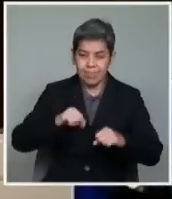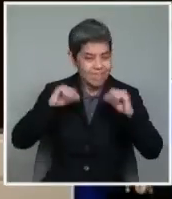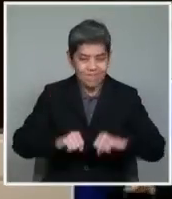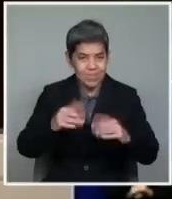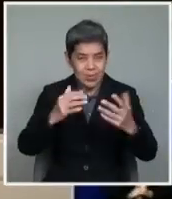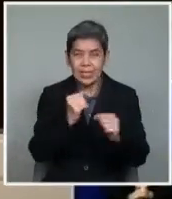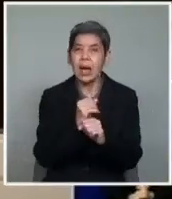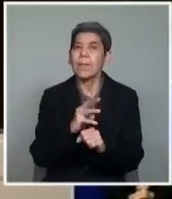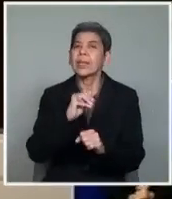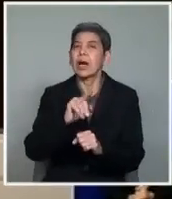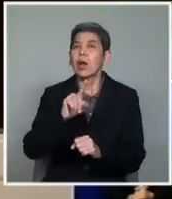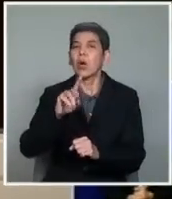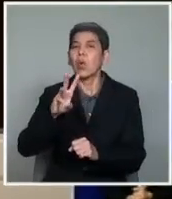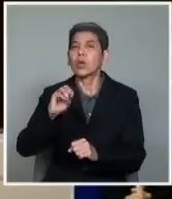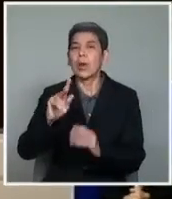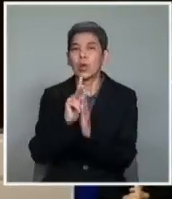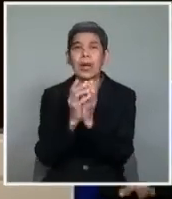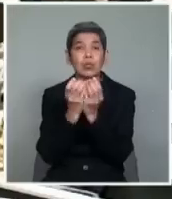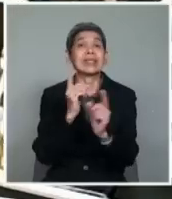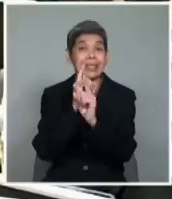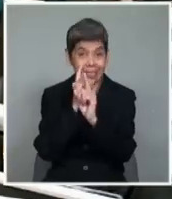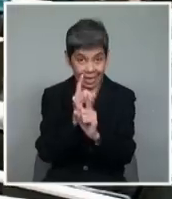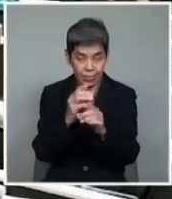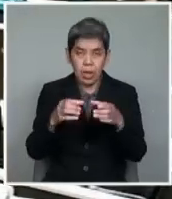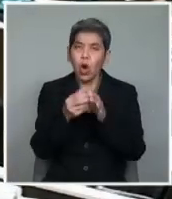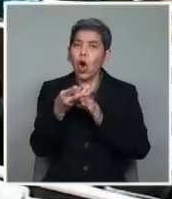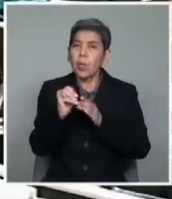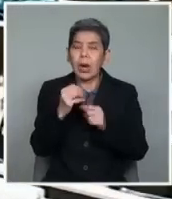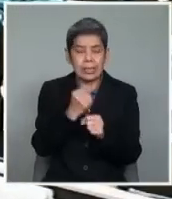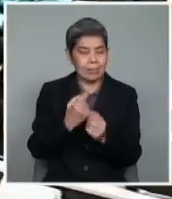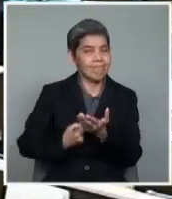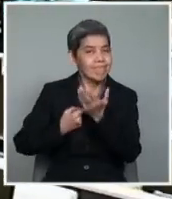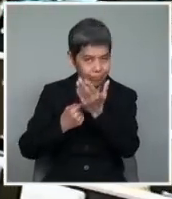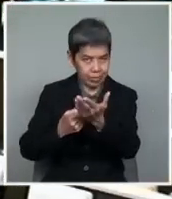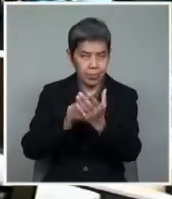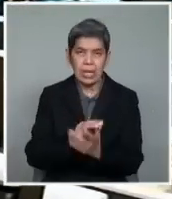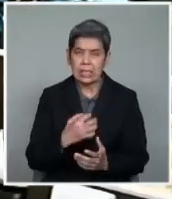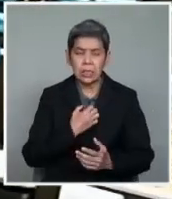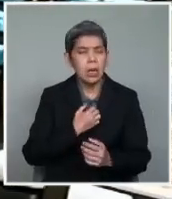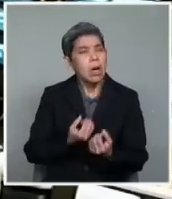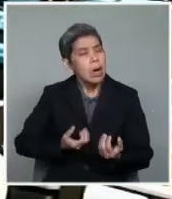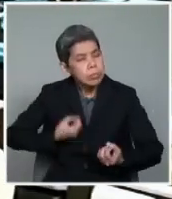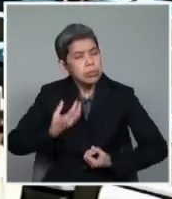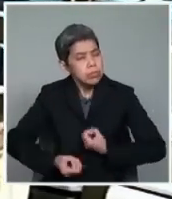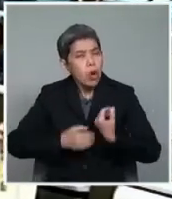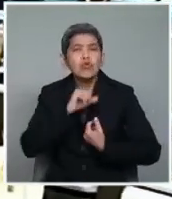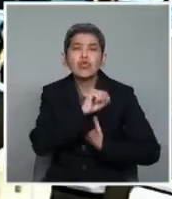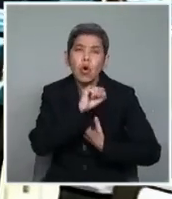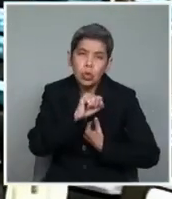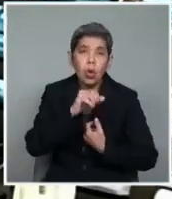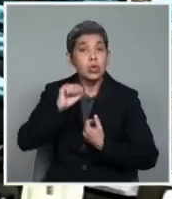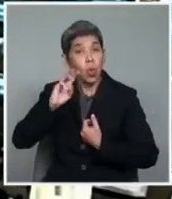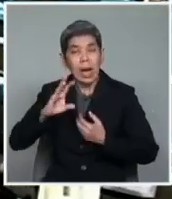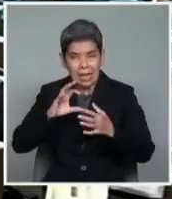ตามมาตรา165ของรัฐธรรมนูญที่คณะรัฐมนตรีเป็นผู้เสนอเพื่อรับฟังความคิดเห็นจากส.ส.ส.ว.เ